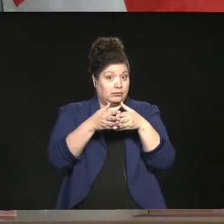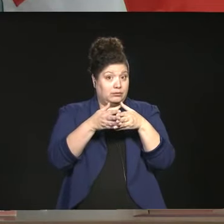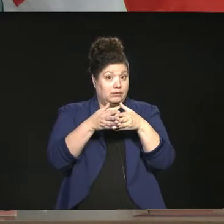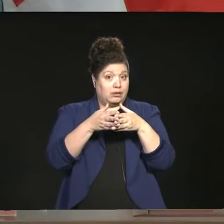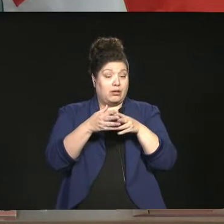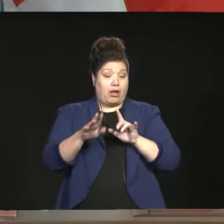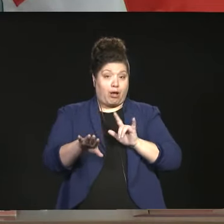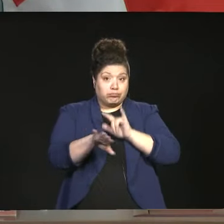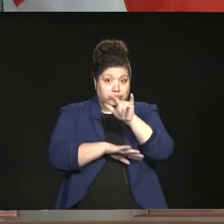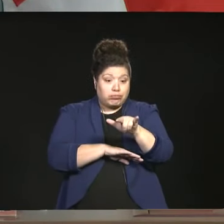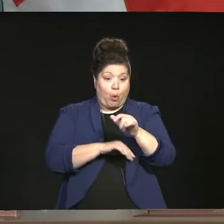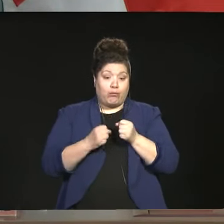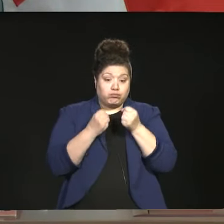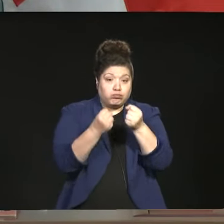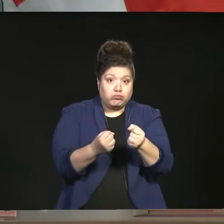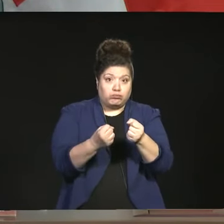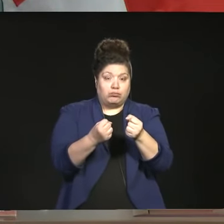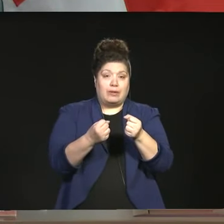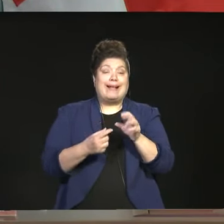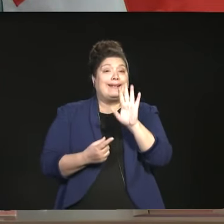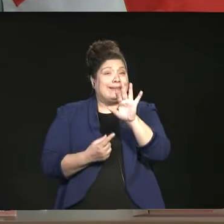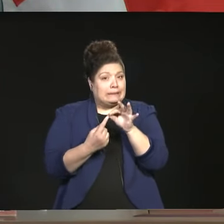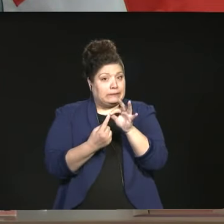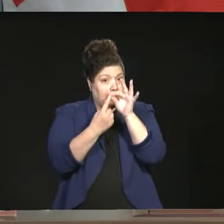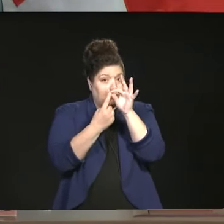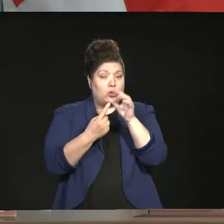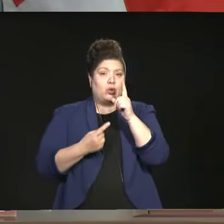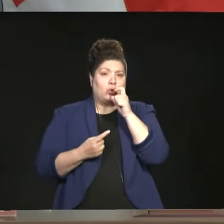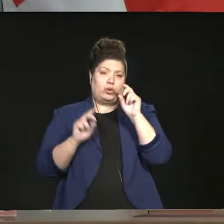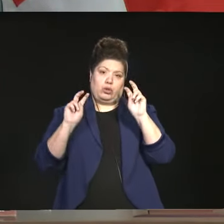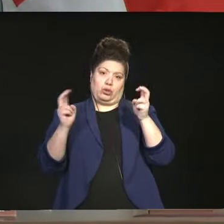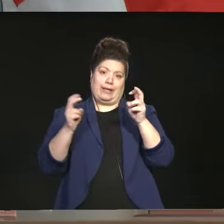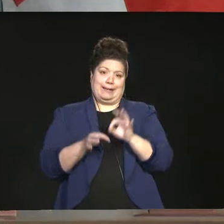travail essentiel. Et je veux aussi souligner,